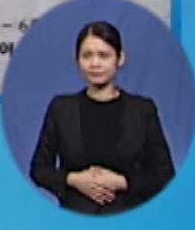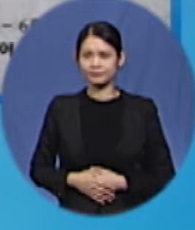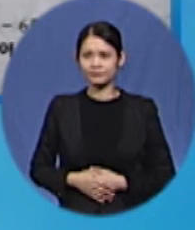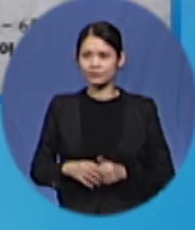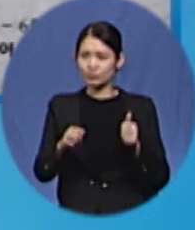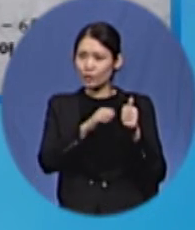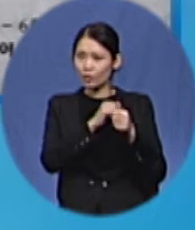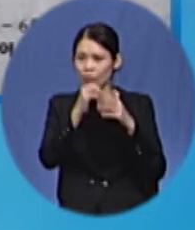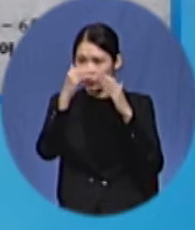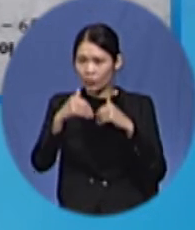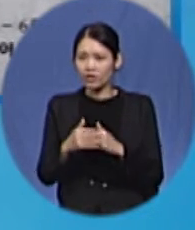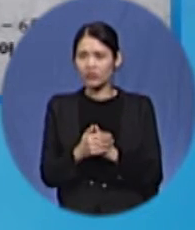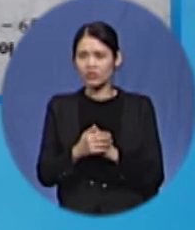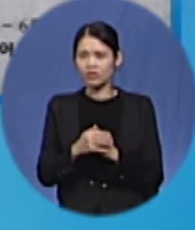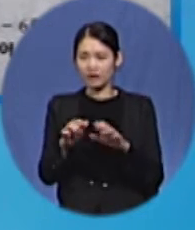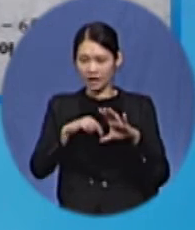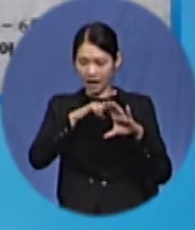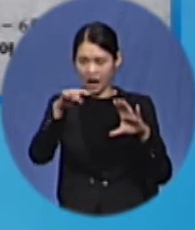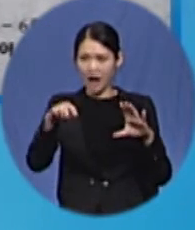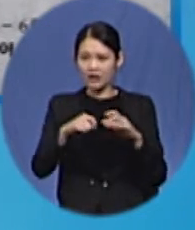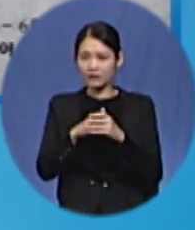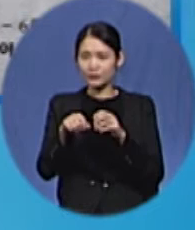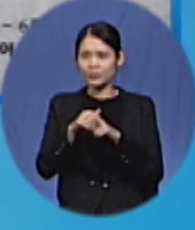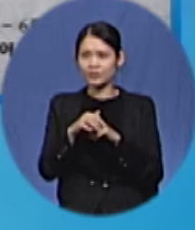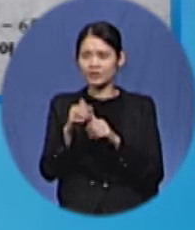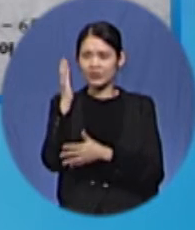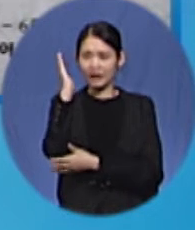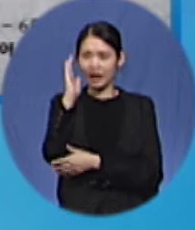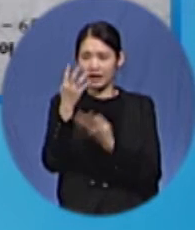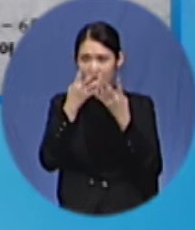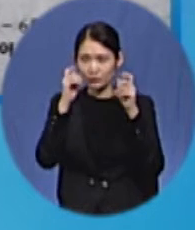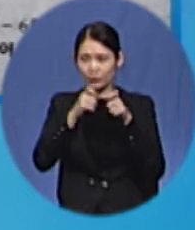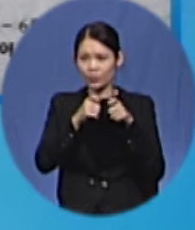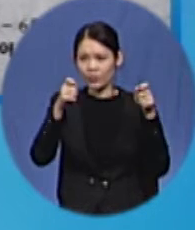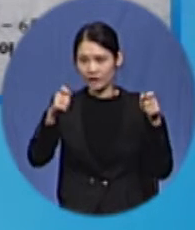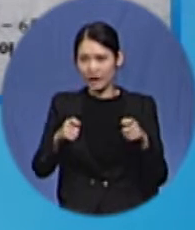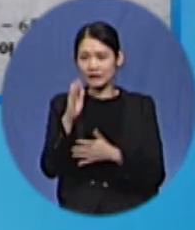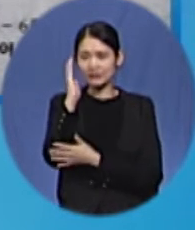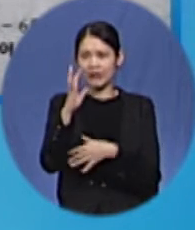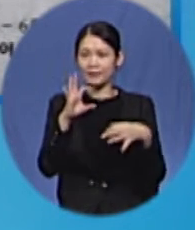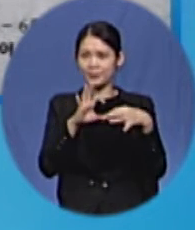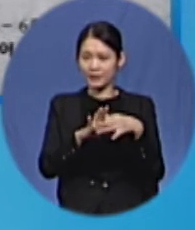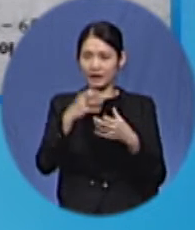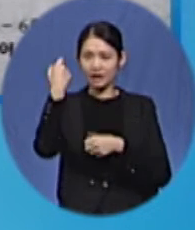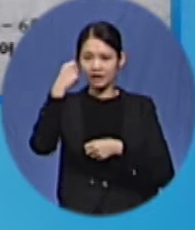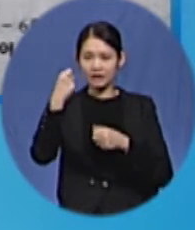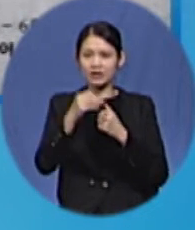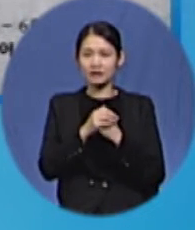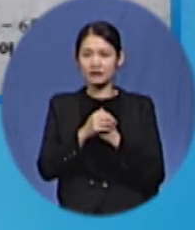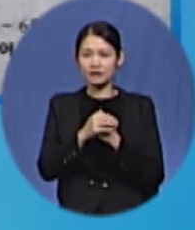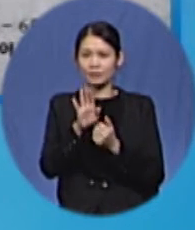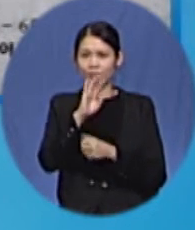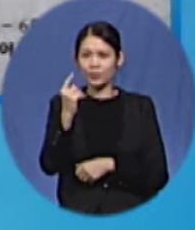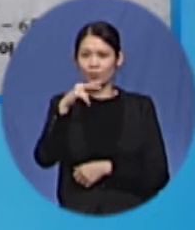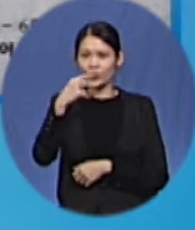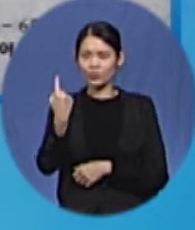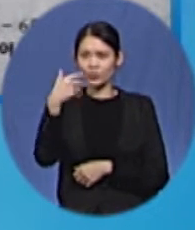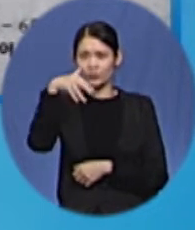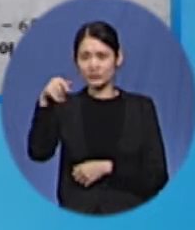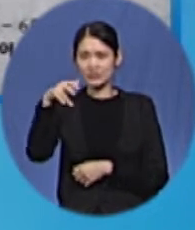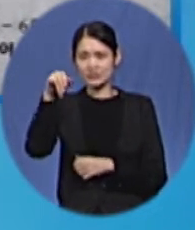폭로 과정과 그리고 그 속에 펼쳐지는 대학 동창들 간의 이야기를 그린 연극 보도지침이